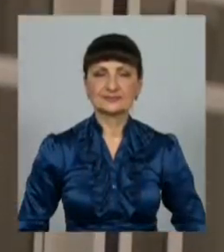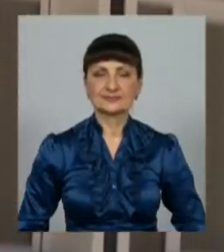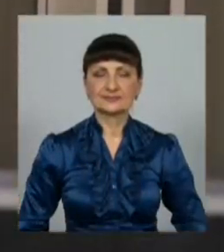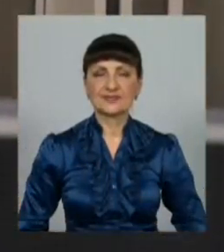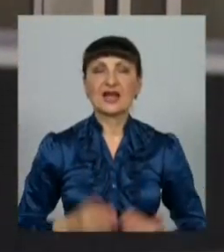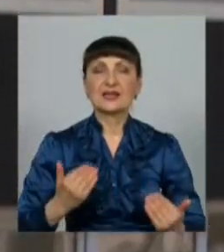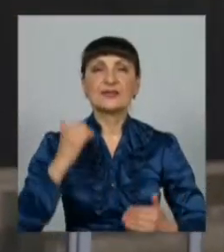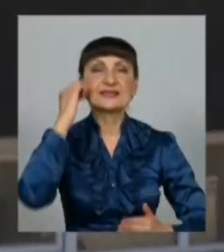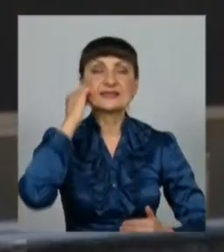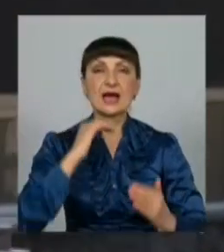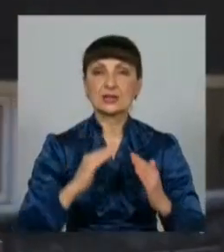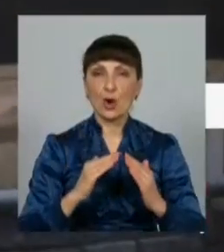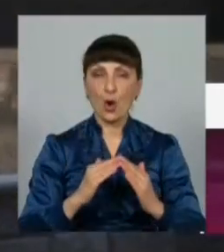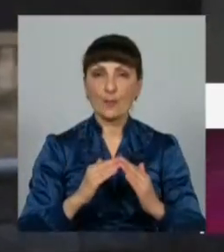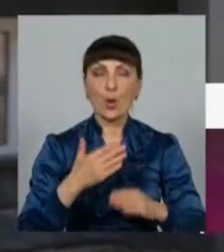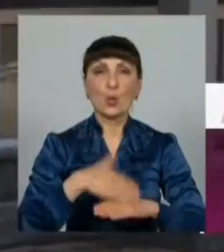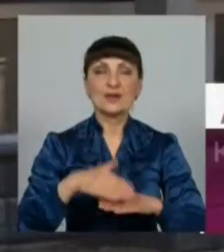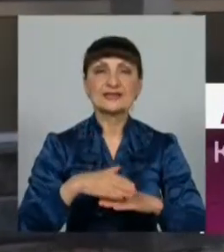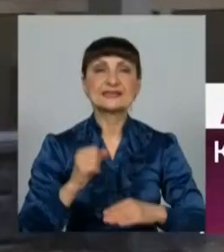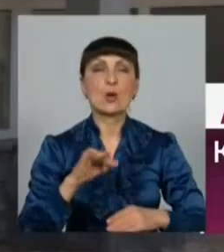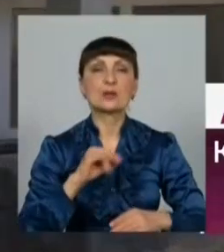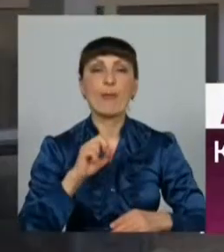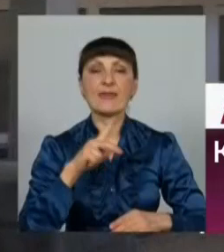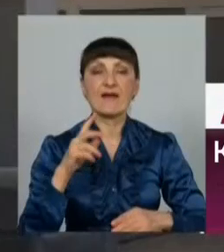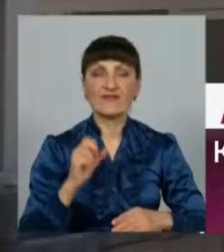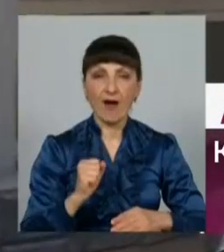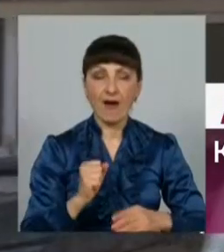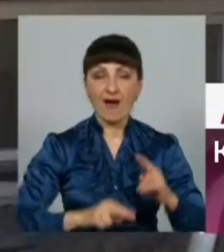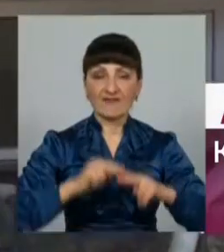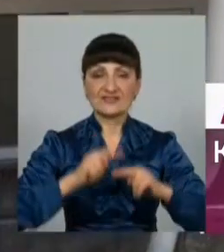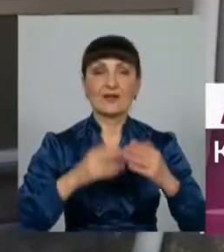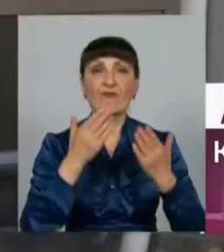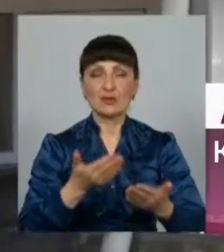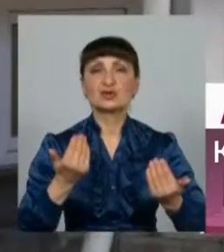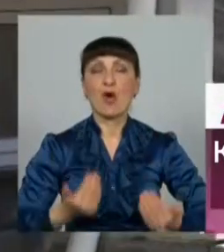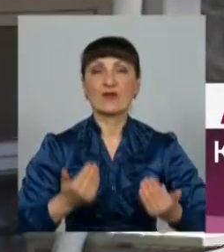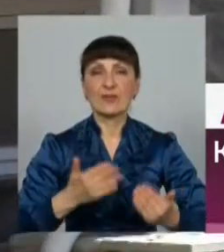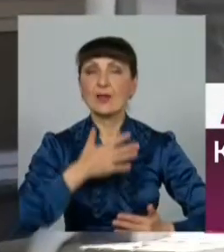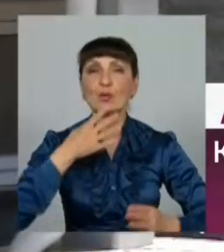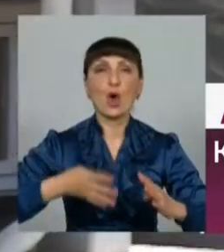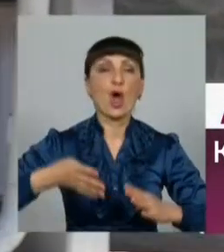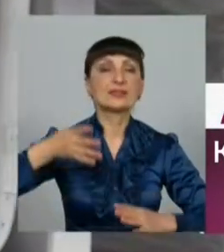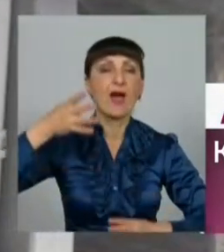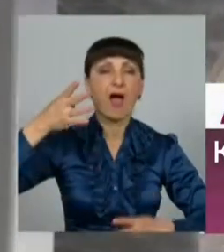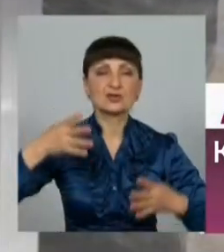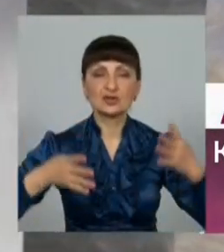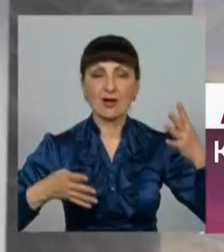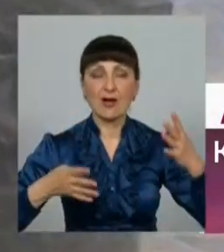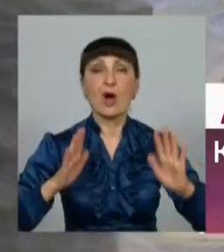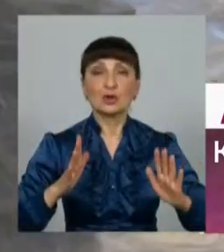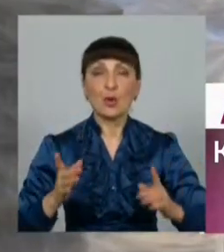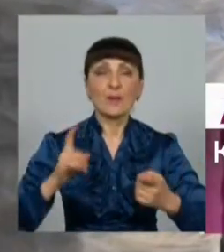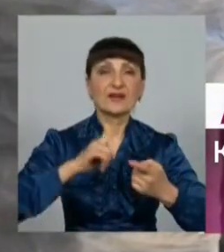На месте ветхих домов, расположенных по улице Сауранбаева и Молдагалиева, возвели вот такие современные многоэтажки. Осталось только